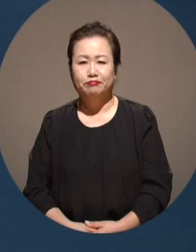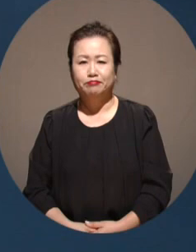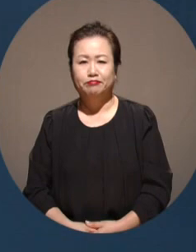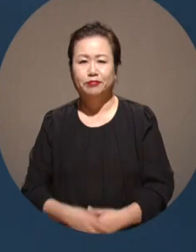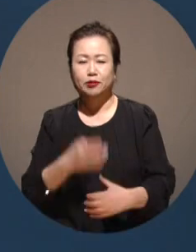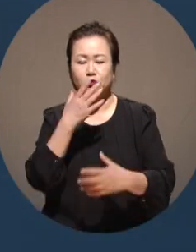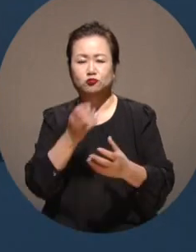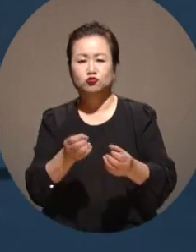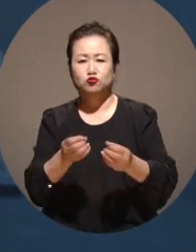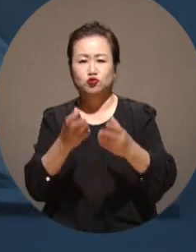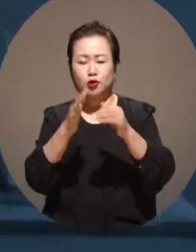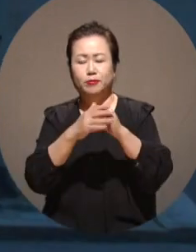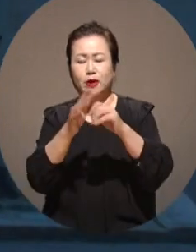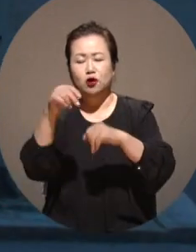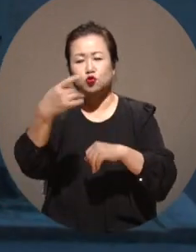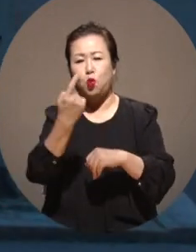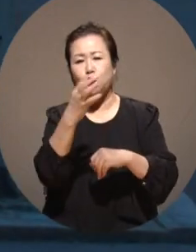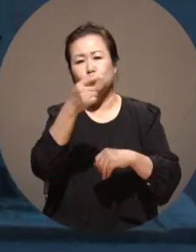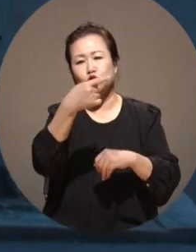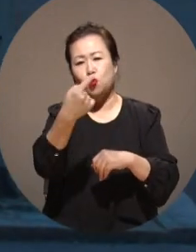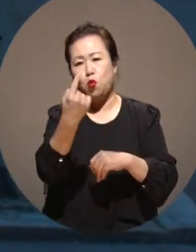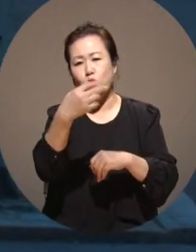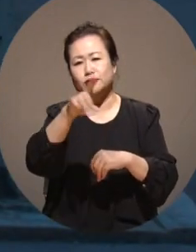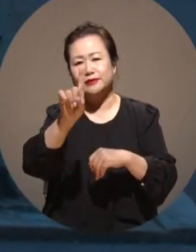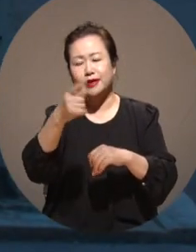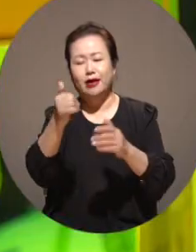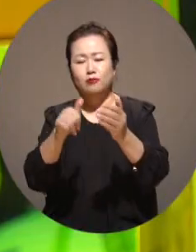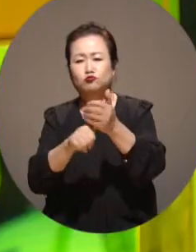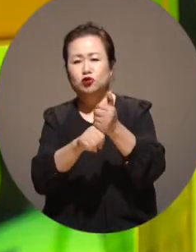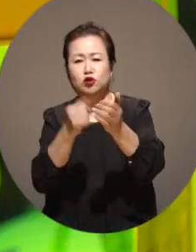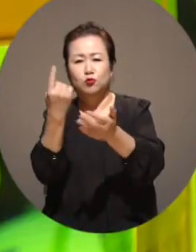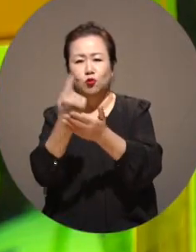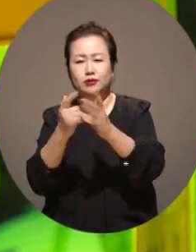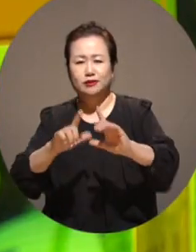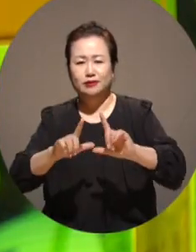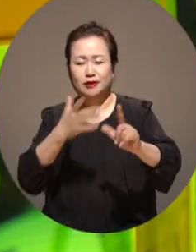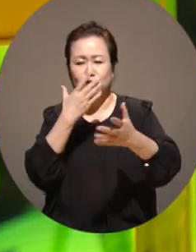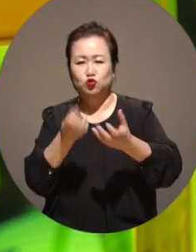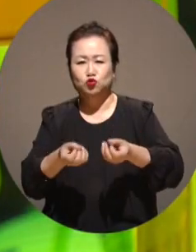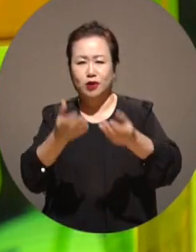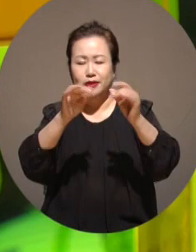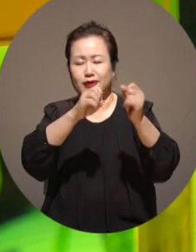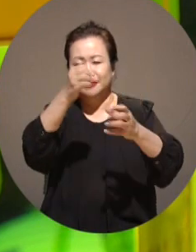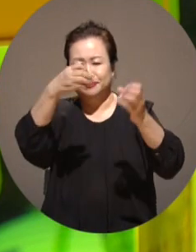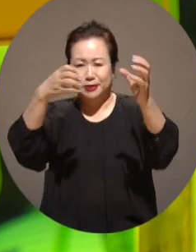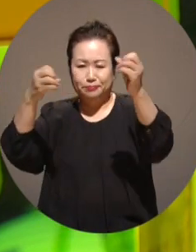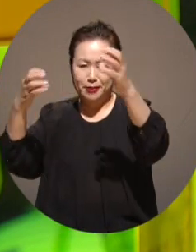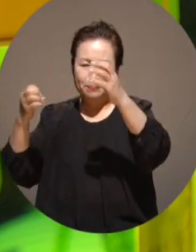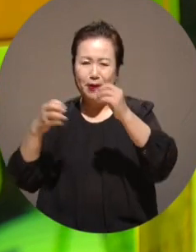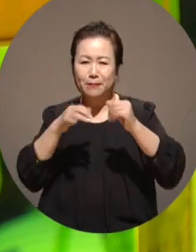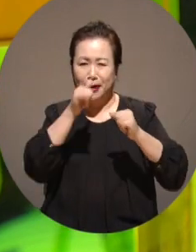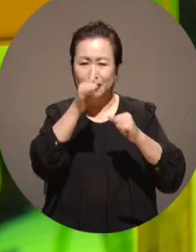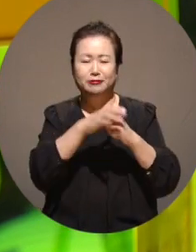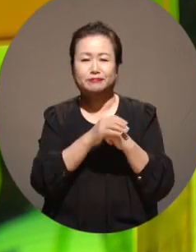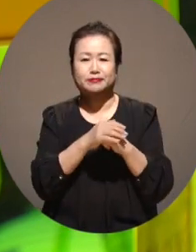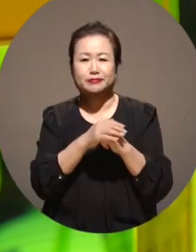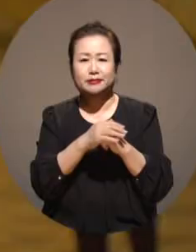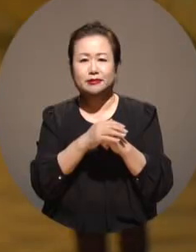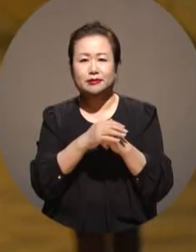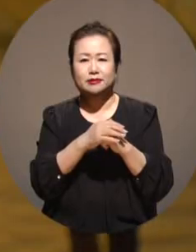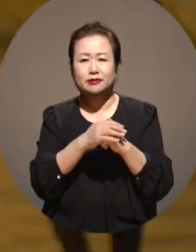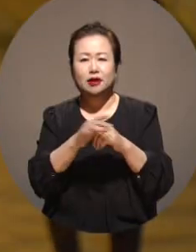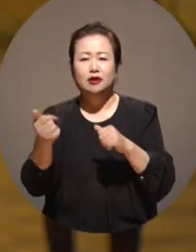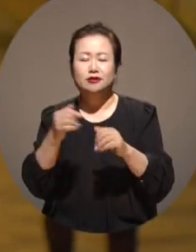영축 총리 통도사의 부처님 오신 날을 기념하는 형형색 세계 연등이 불을 밝힙니다